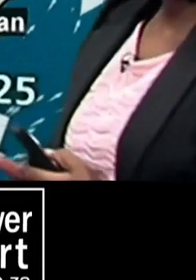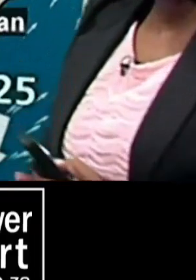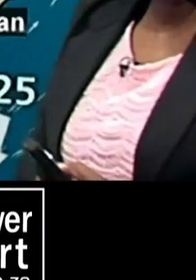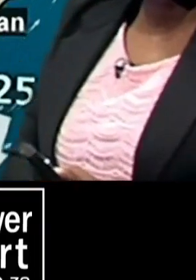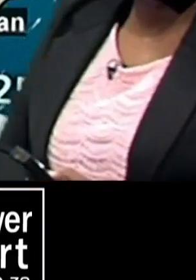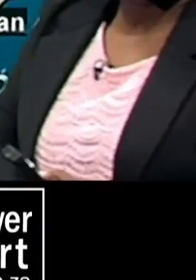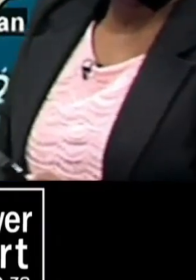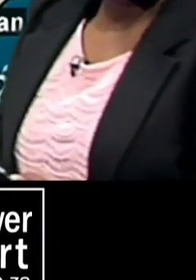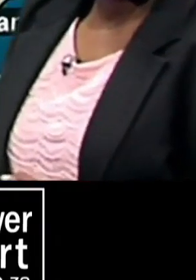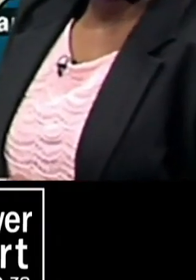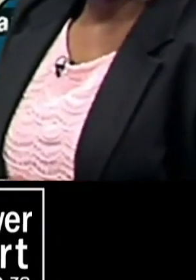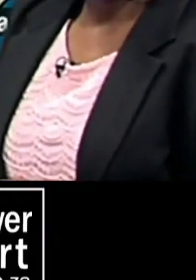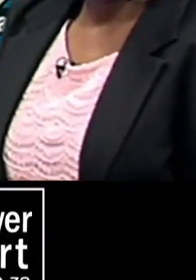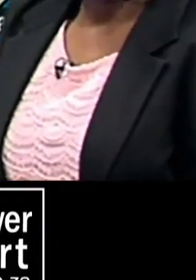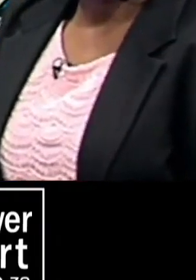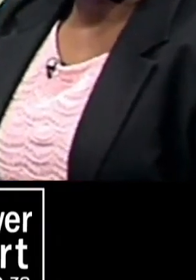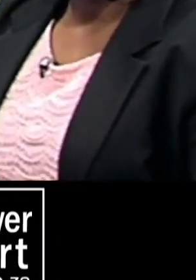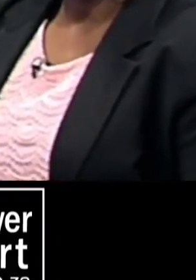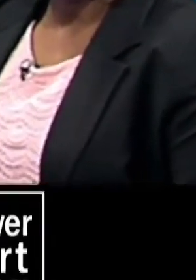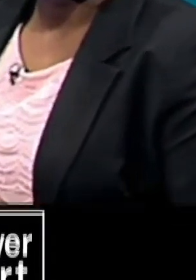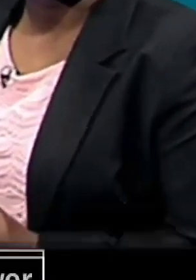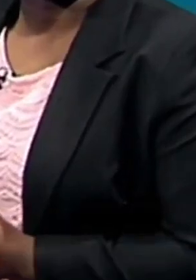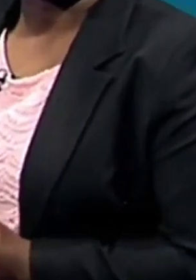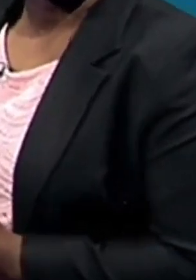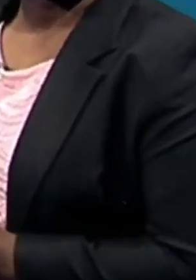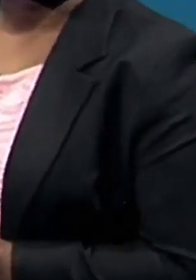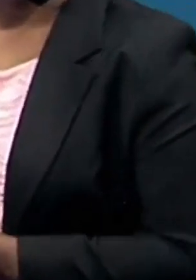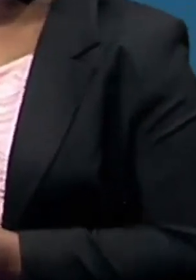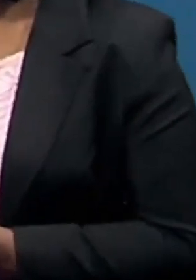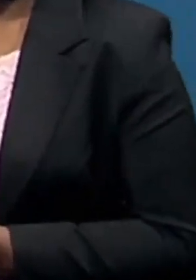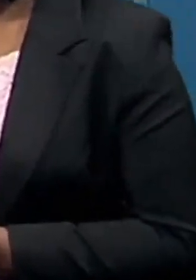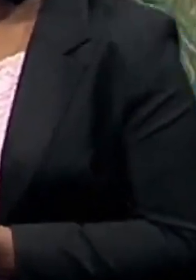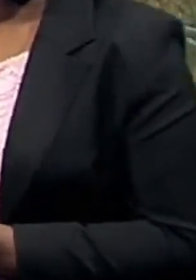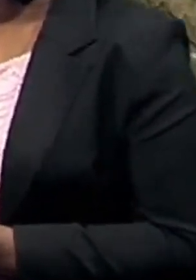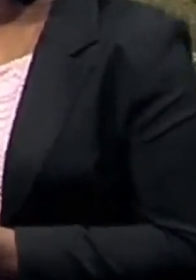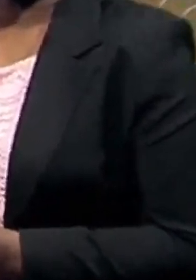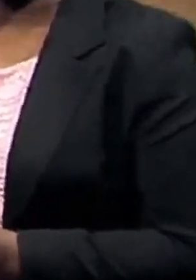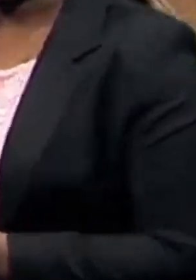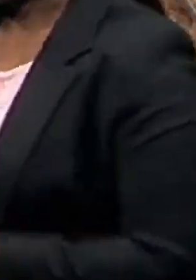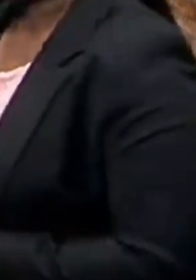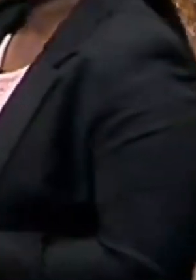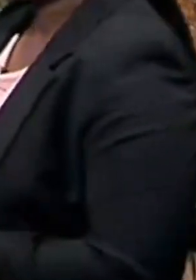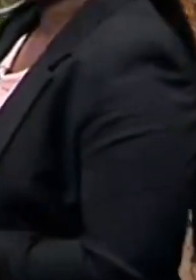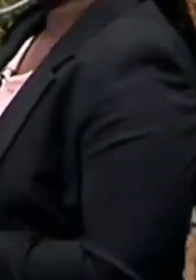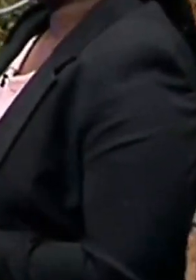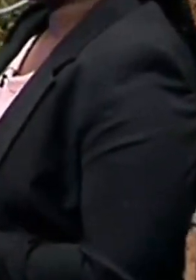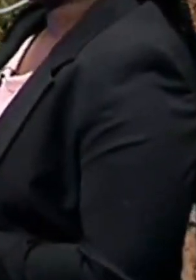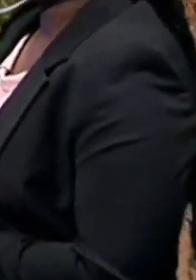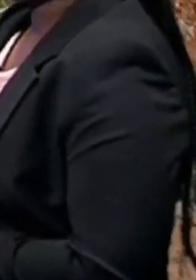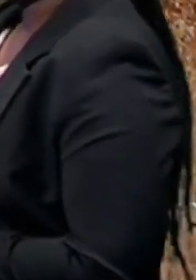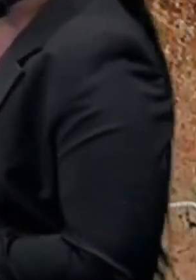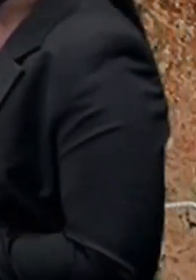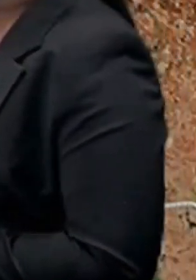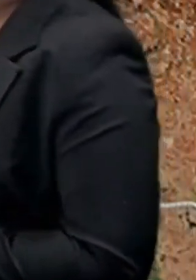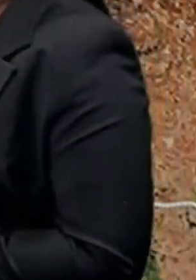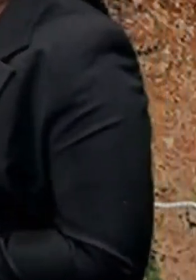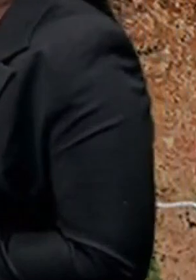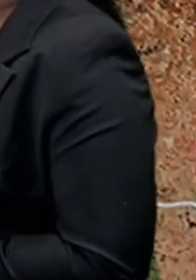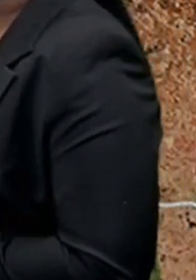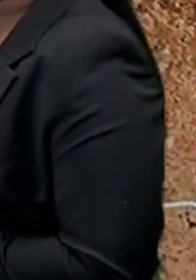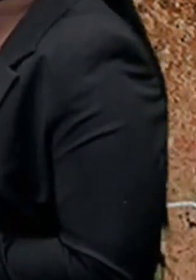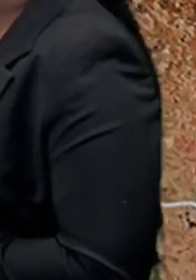Limpopo, Zulu-Natal ga mmogo le ka kwa Mpumalanga. mme re tswele pele re lebele digrata tsa rona tsa di-temperature tsa maemo a bosa ga re